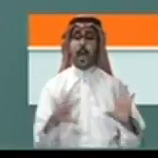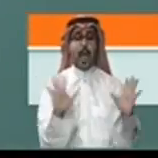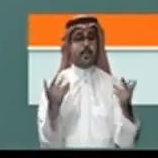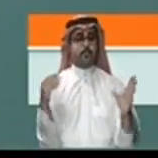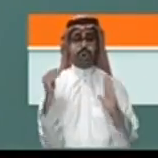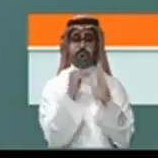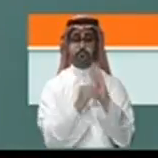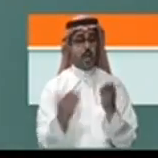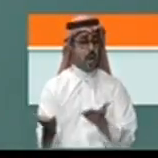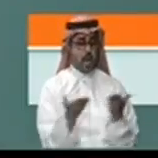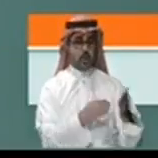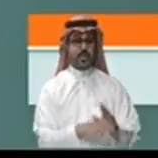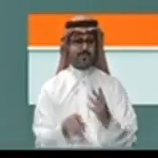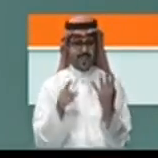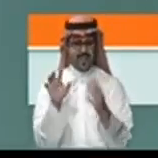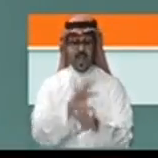لفتة يعني